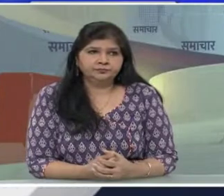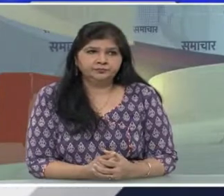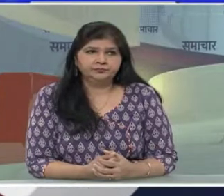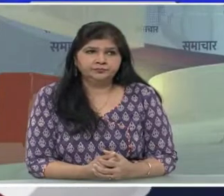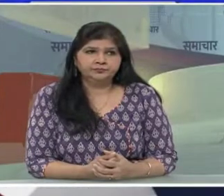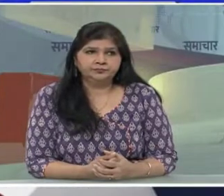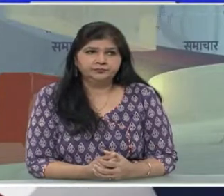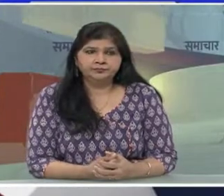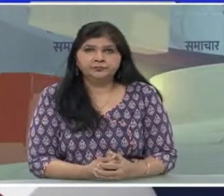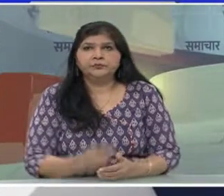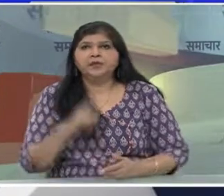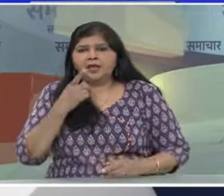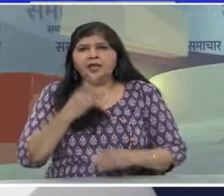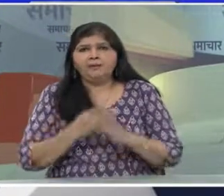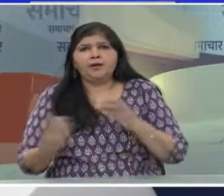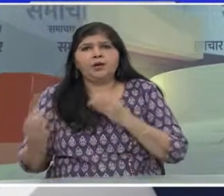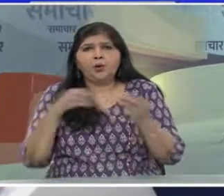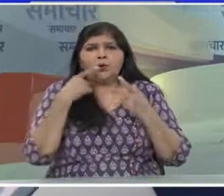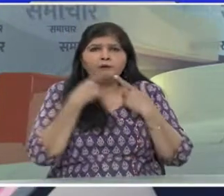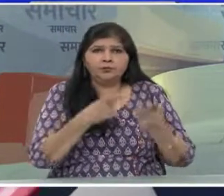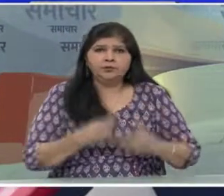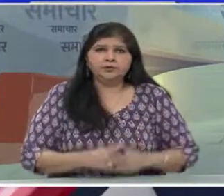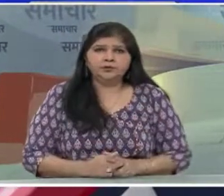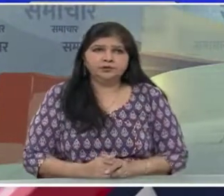इसमें एक मैं पार्ट और जोड़ देता हूं